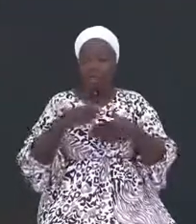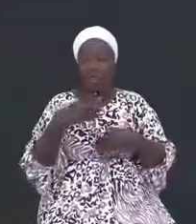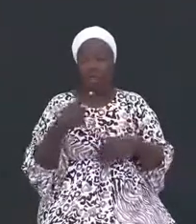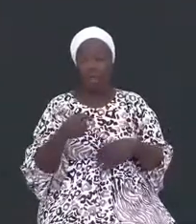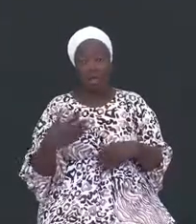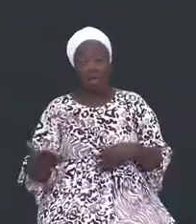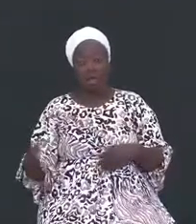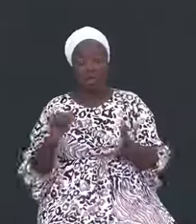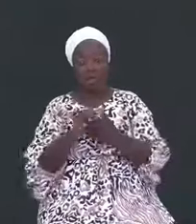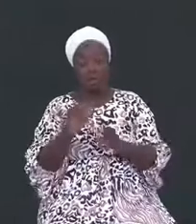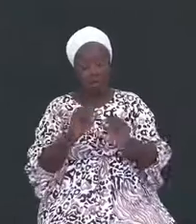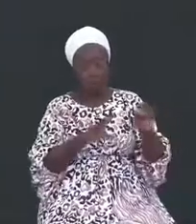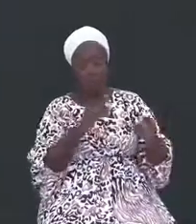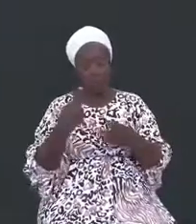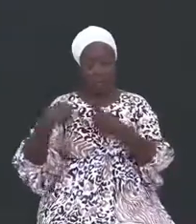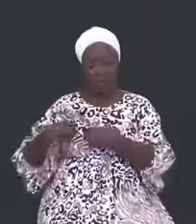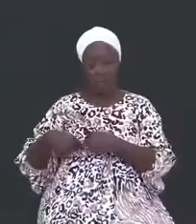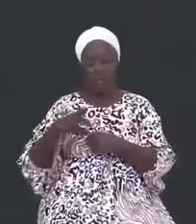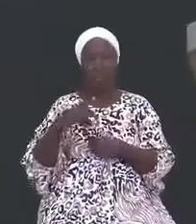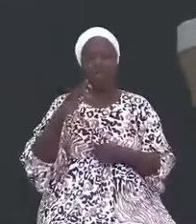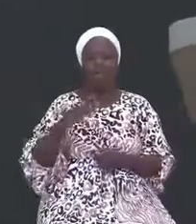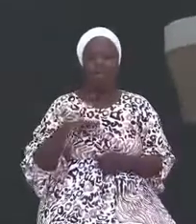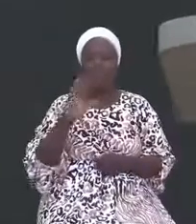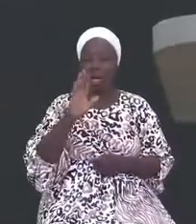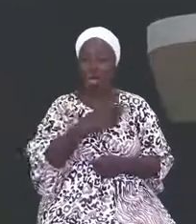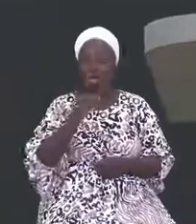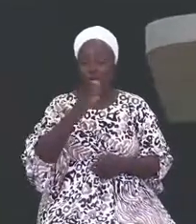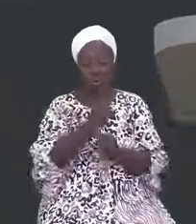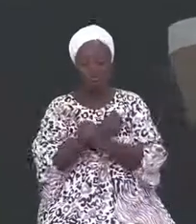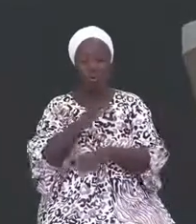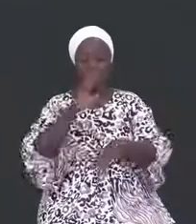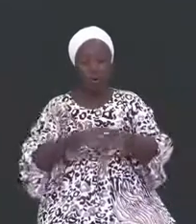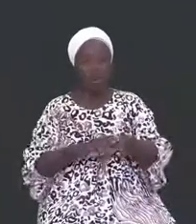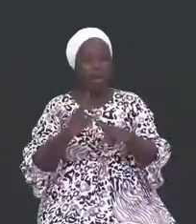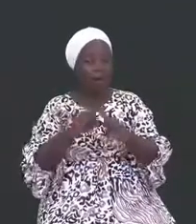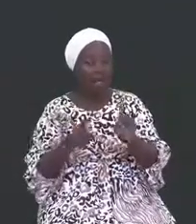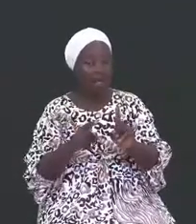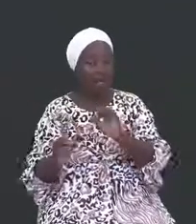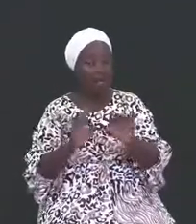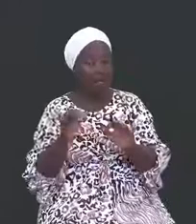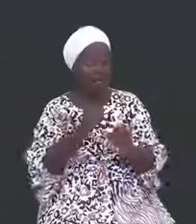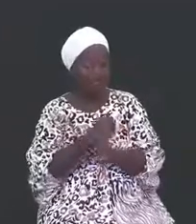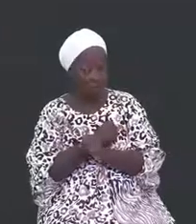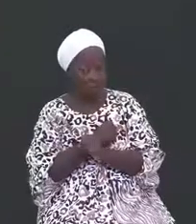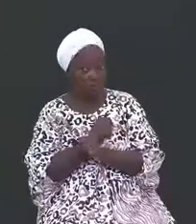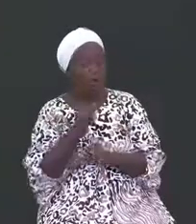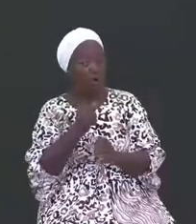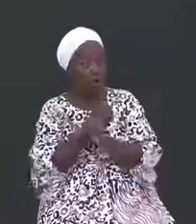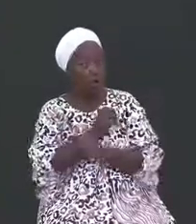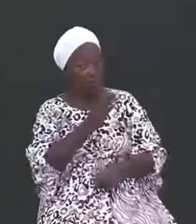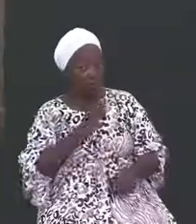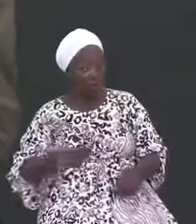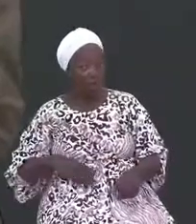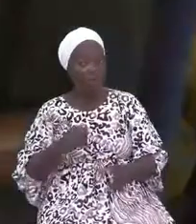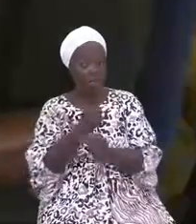Les choses sur lesquelles ton cœur est fixé, mais si tu l'aimes, aime Christ, aime